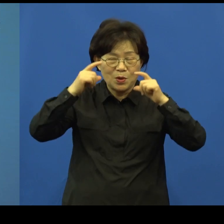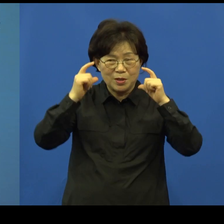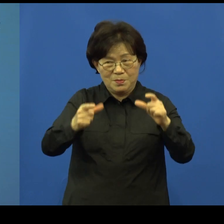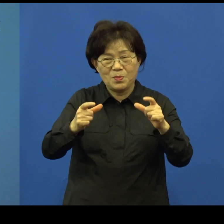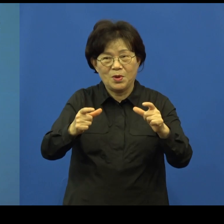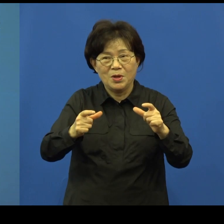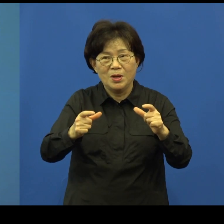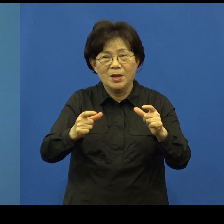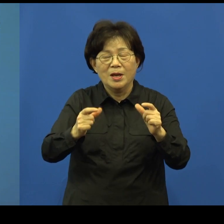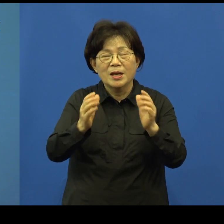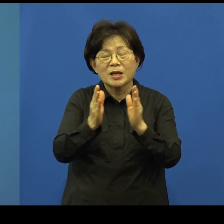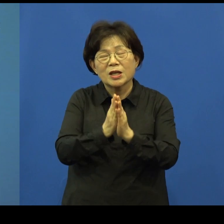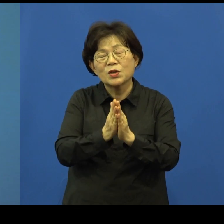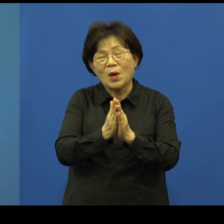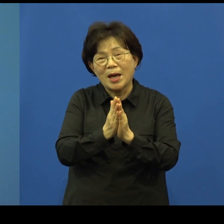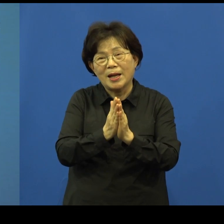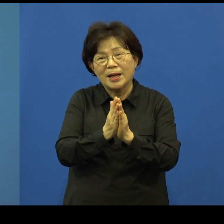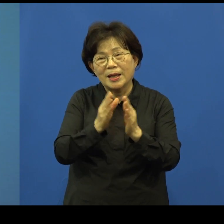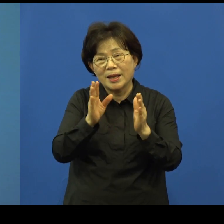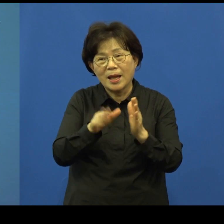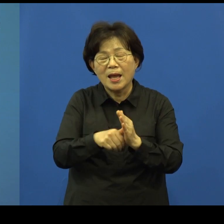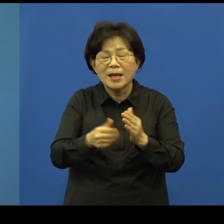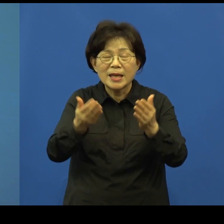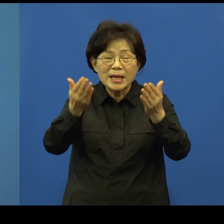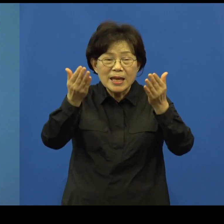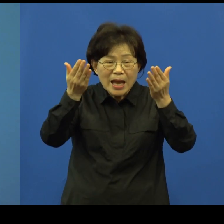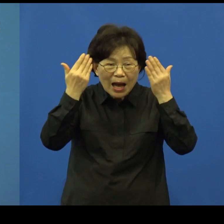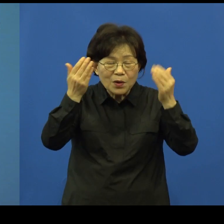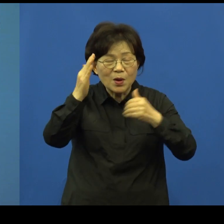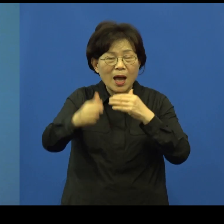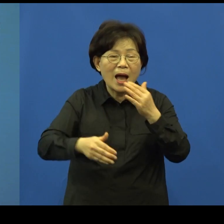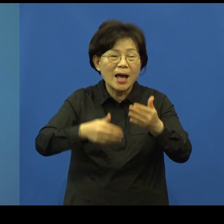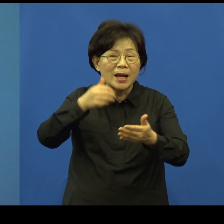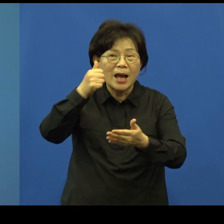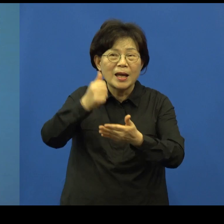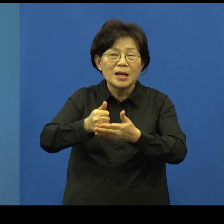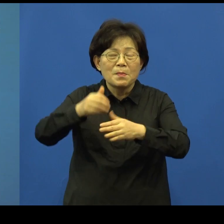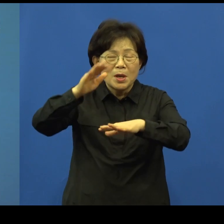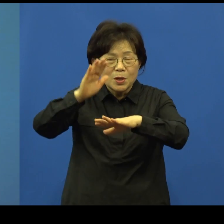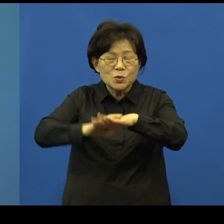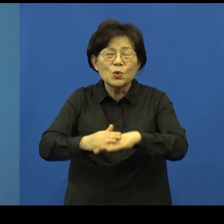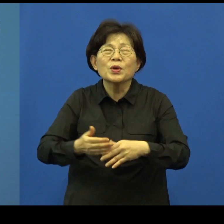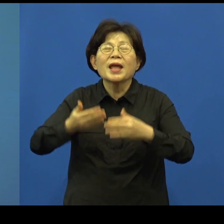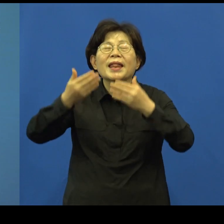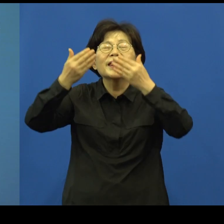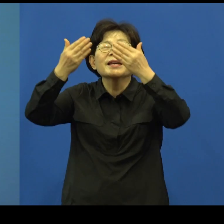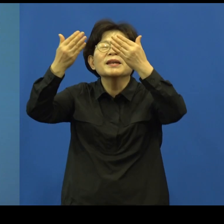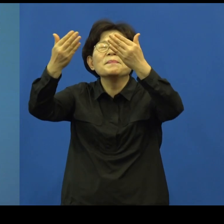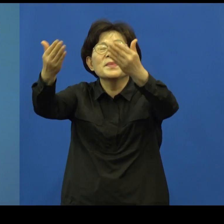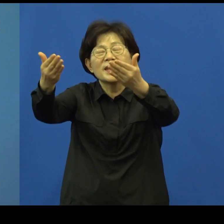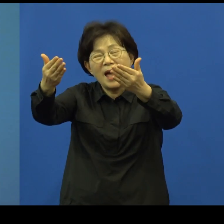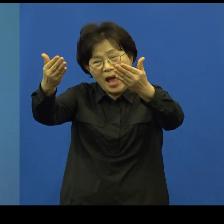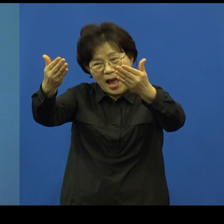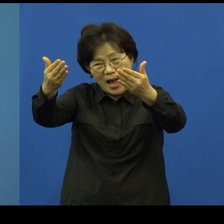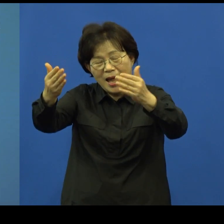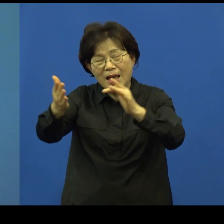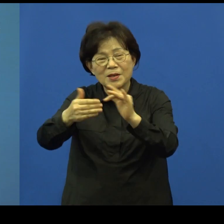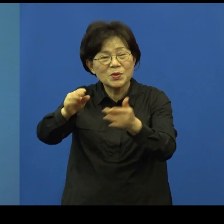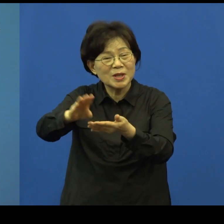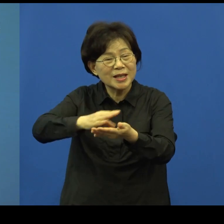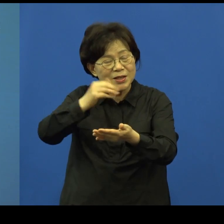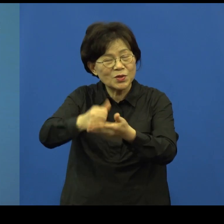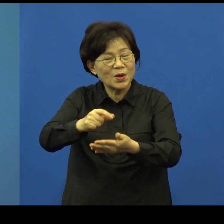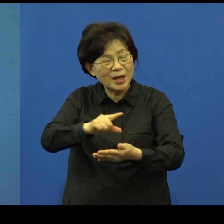우리 기도장들이 많은데 이 학교를 하나님의 손에 올려드리도록 예수